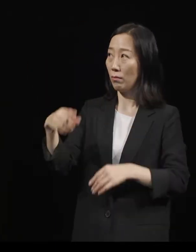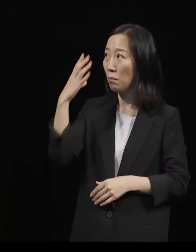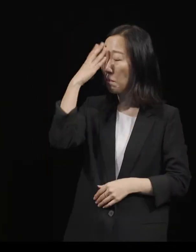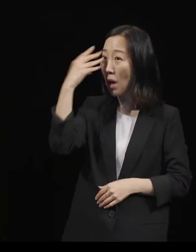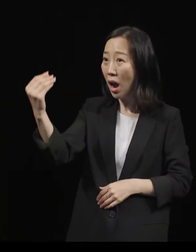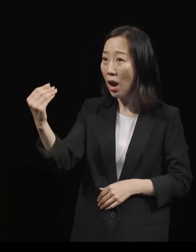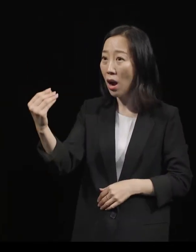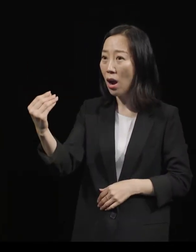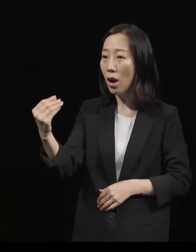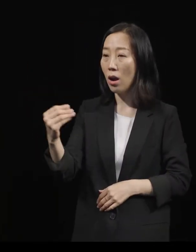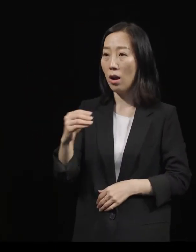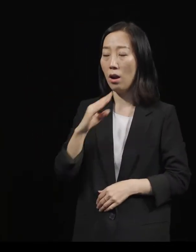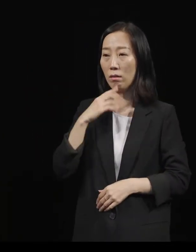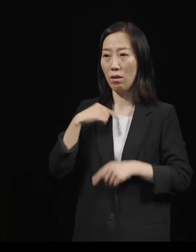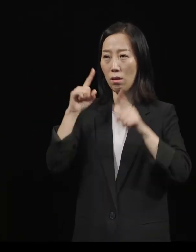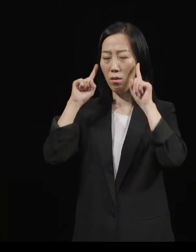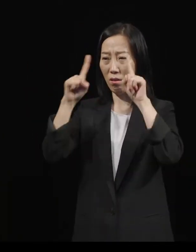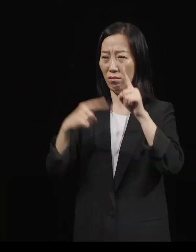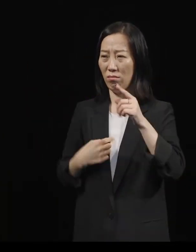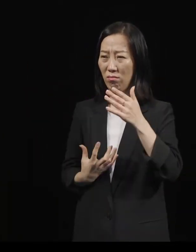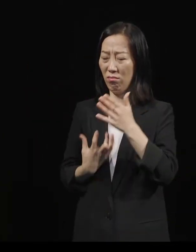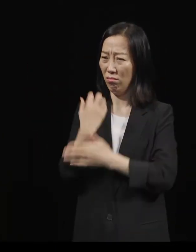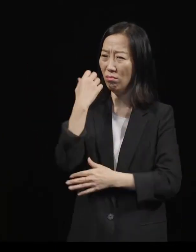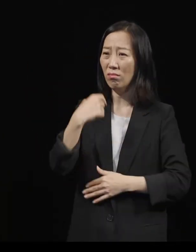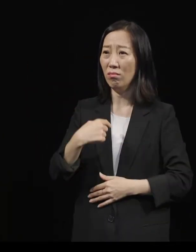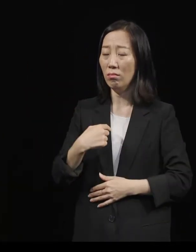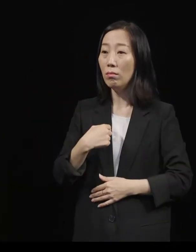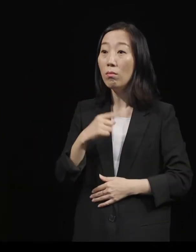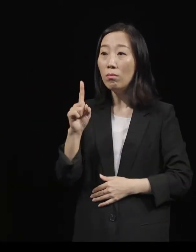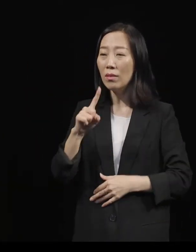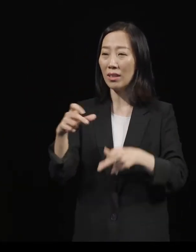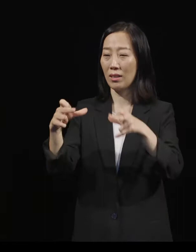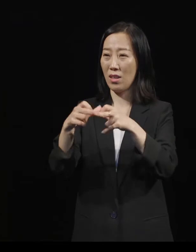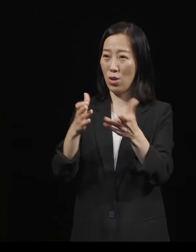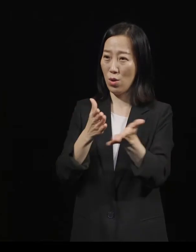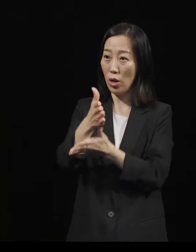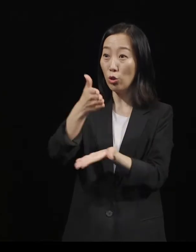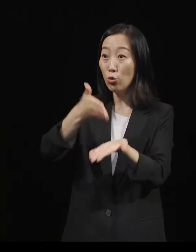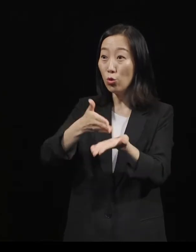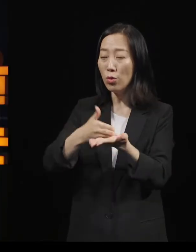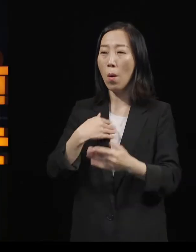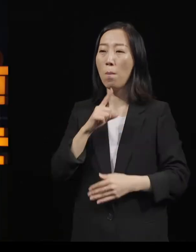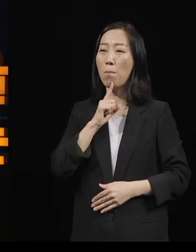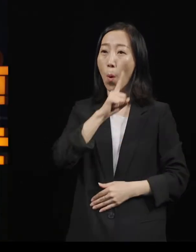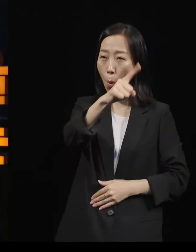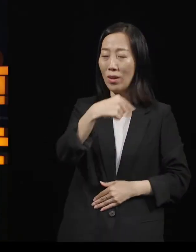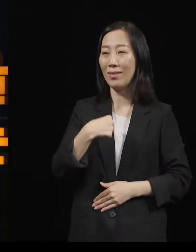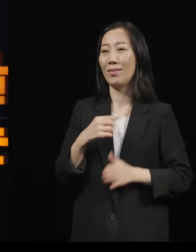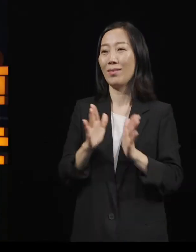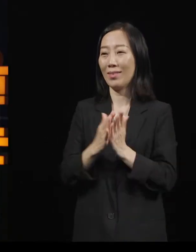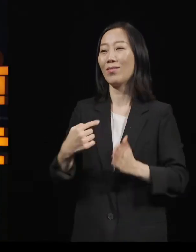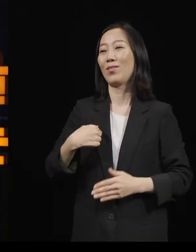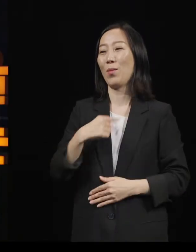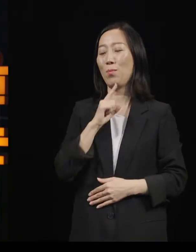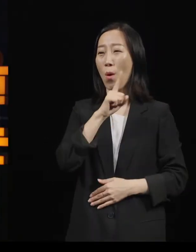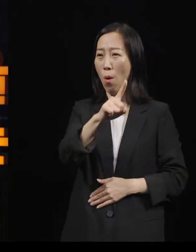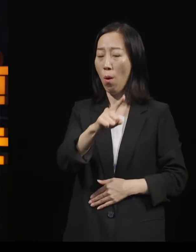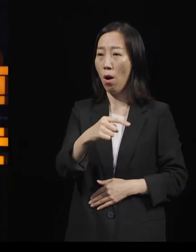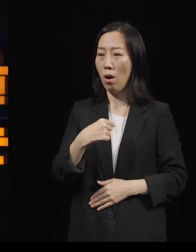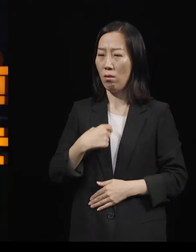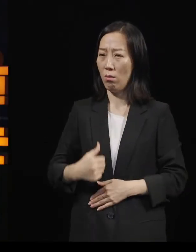발견하고 너무너무 화가 나서 에이블뉴스에 제보를 했던 그 제보자입니다. 제가 왜